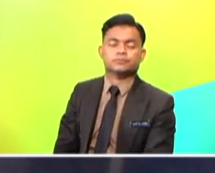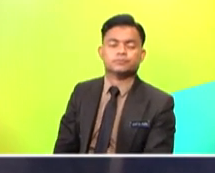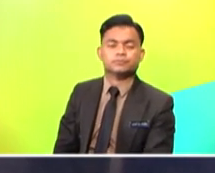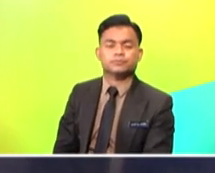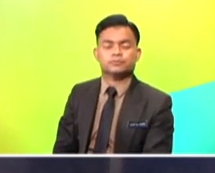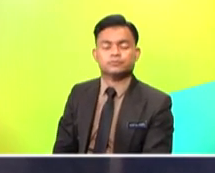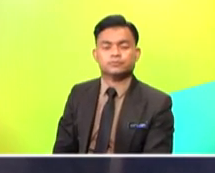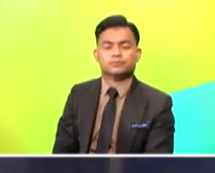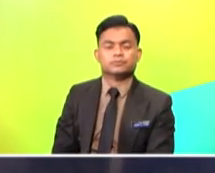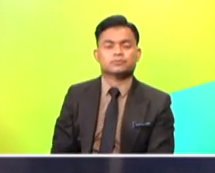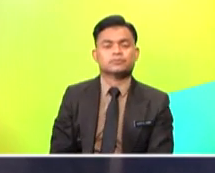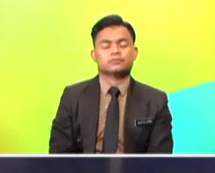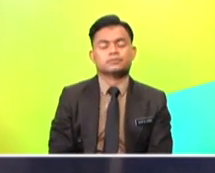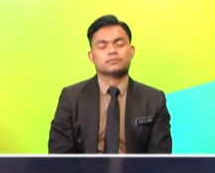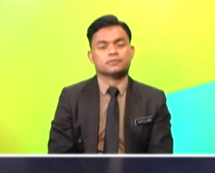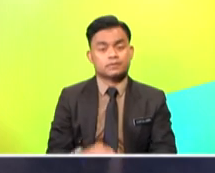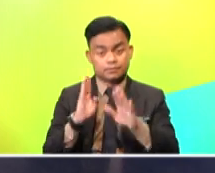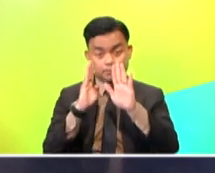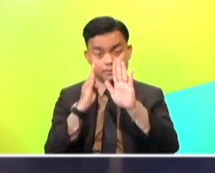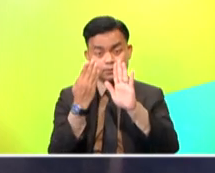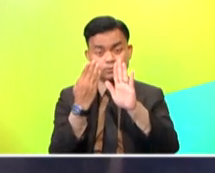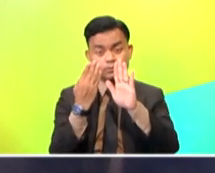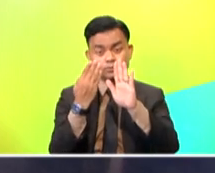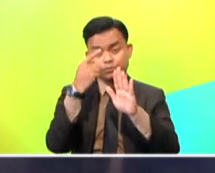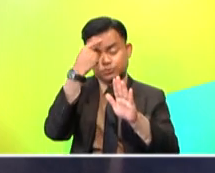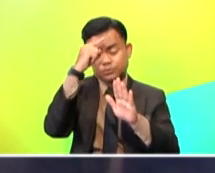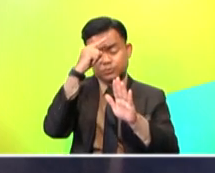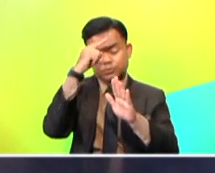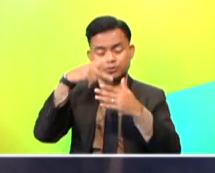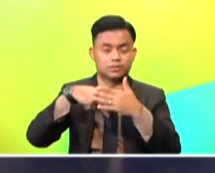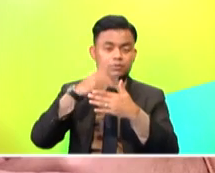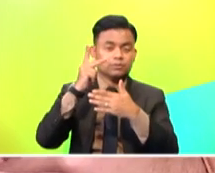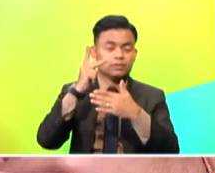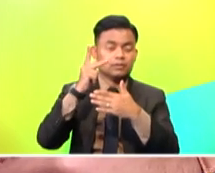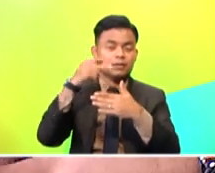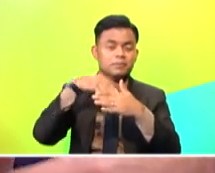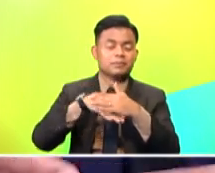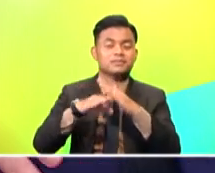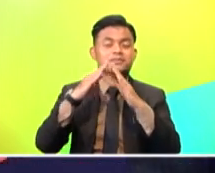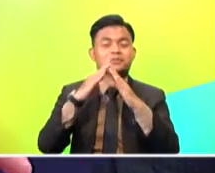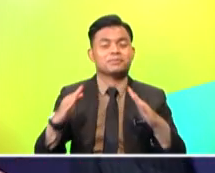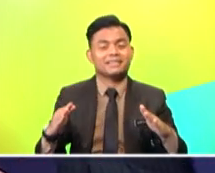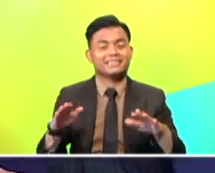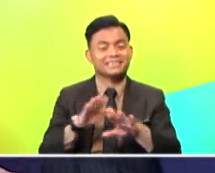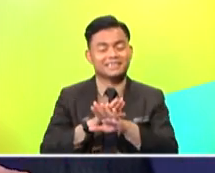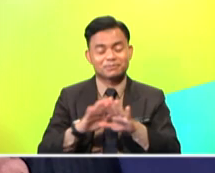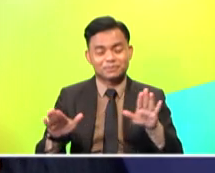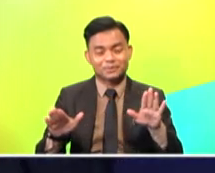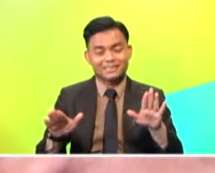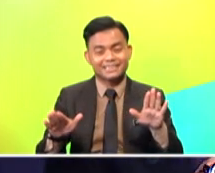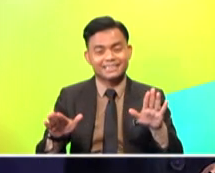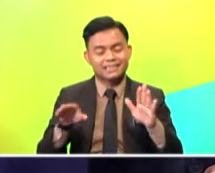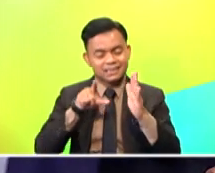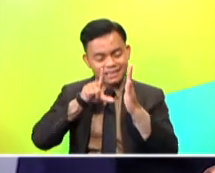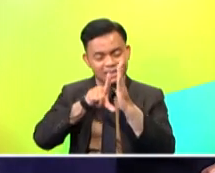pintu? Okey, pintu ini untuk kita macam keluar masuk rumah. Yalah, lah. Takkanlah lalu tingkap, kan? lalu tingkap. Kalau lalu tingkap